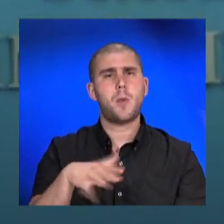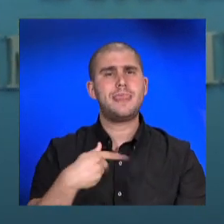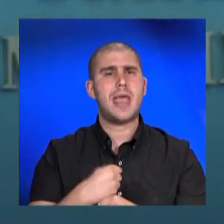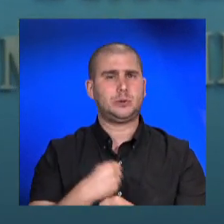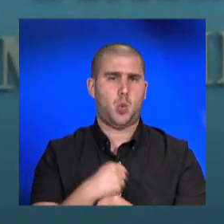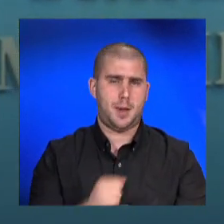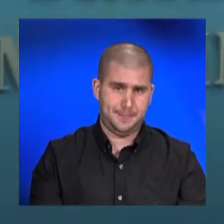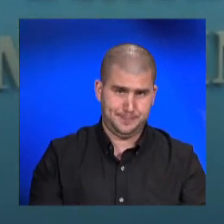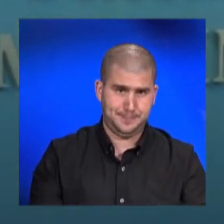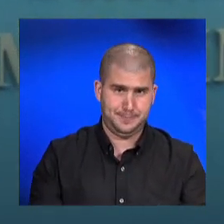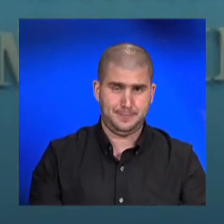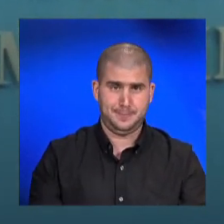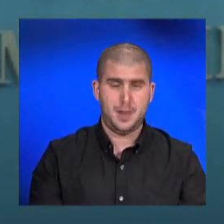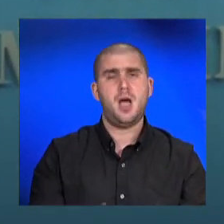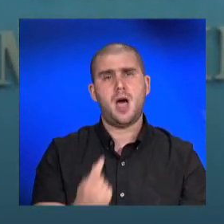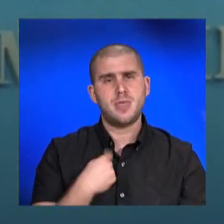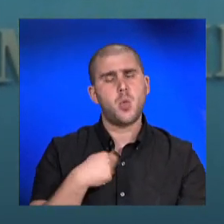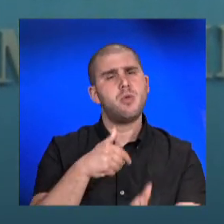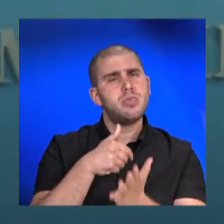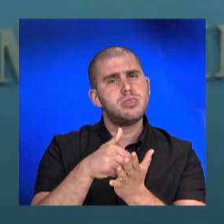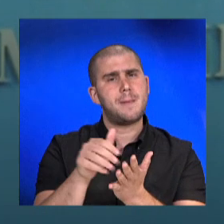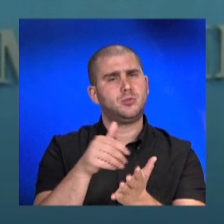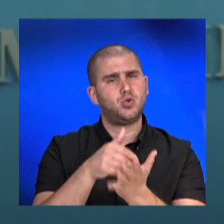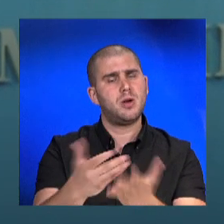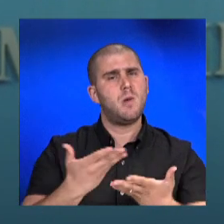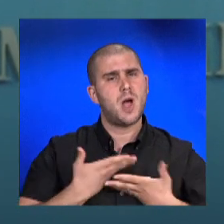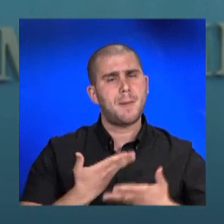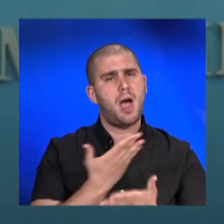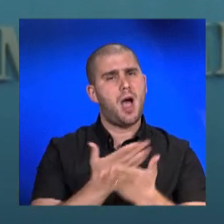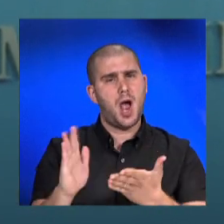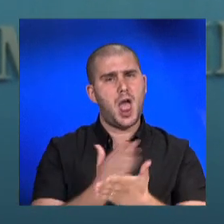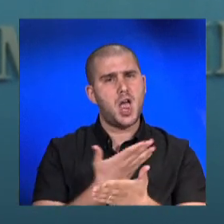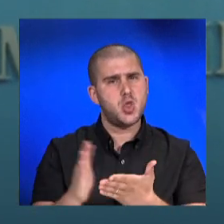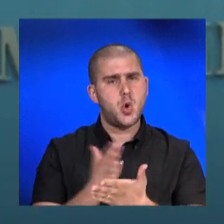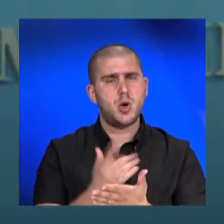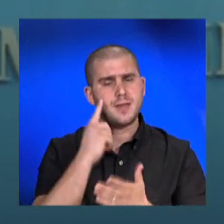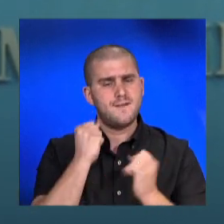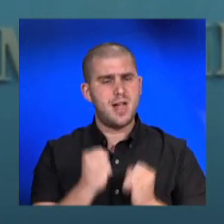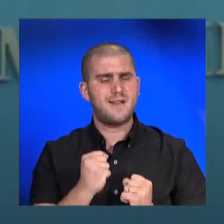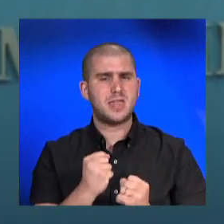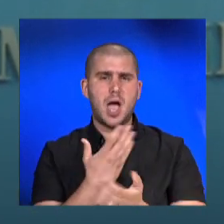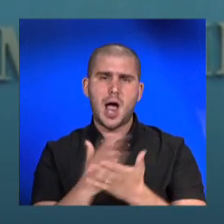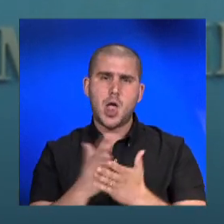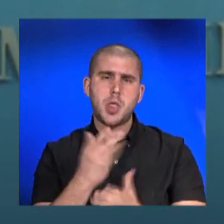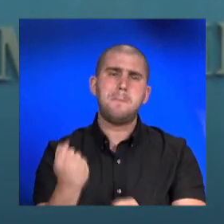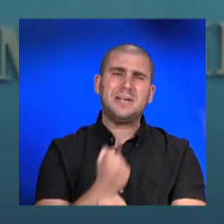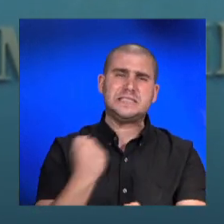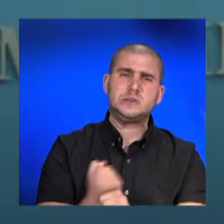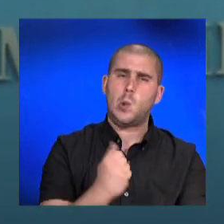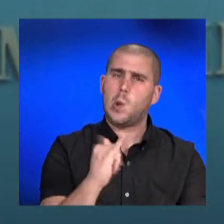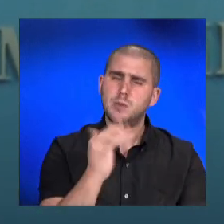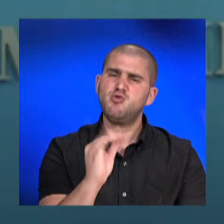ואנחנו נמשיך לקבל את ההחלטות ולוודא את ביצוע ההחלטות כדי להמשיך את אותה